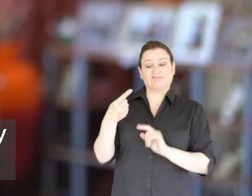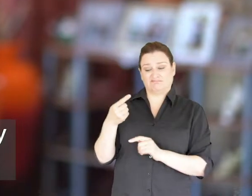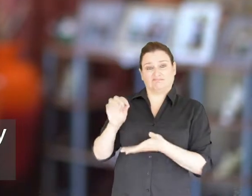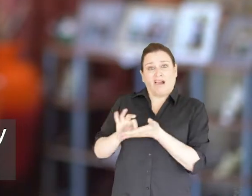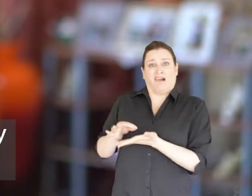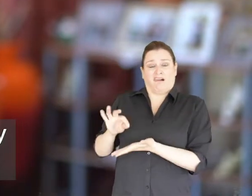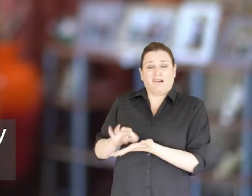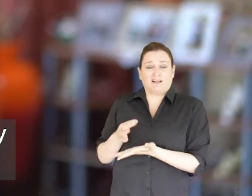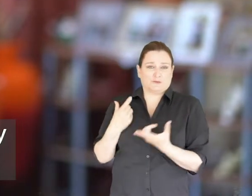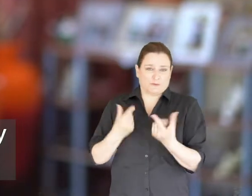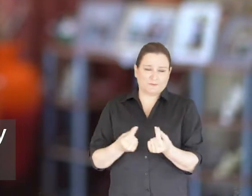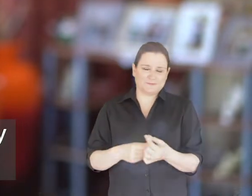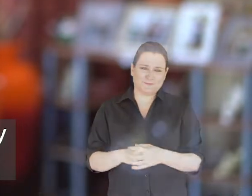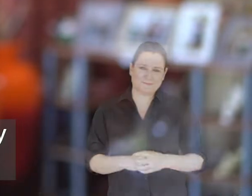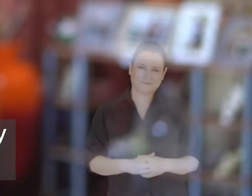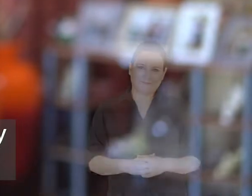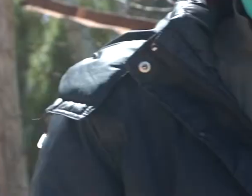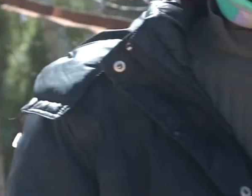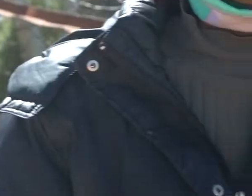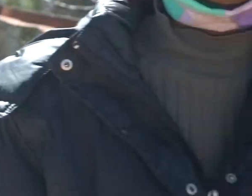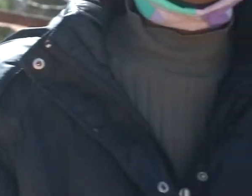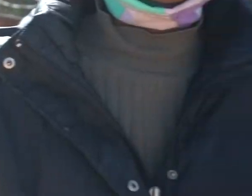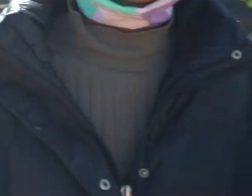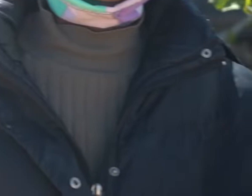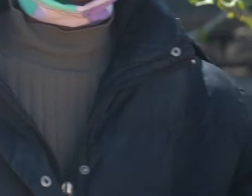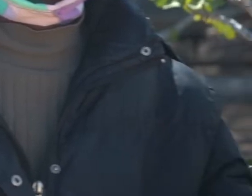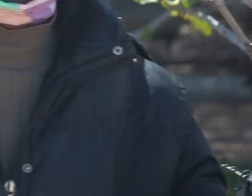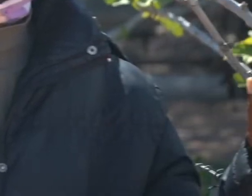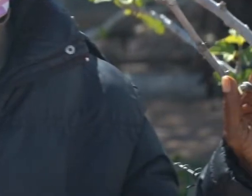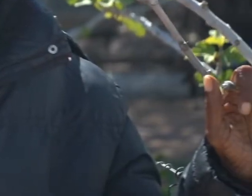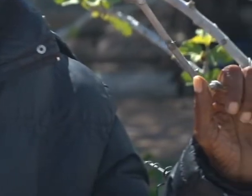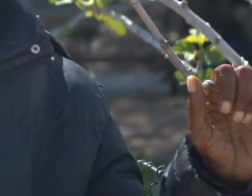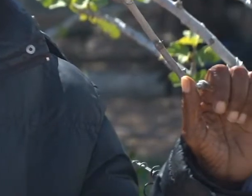naalde beginne gewerk om dit recht te kry.